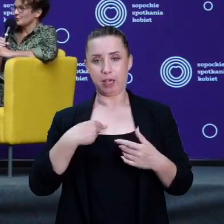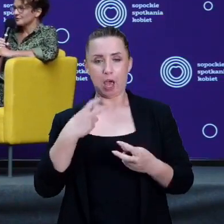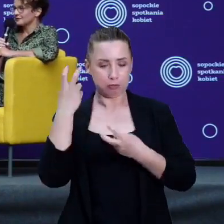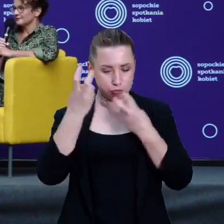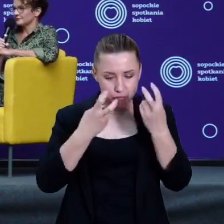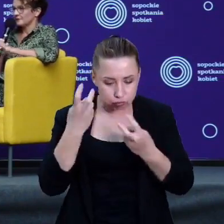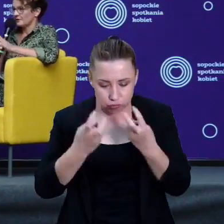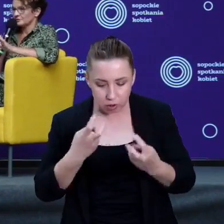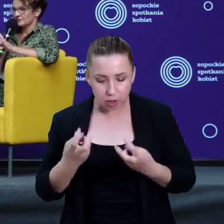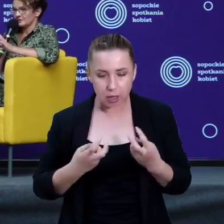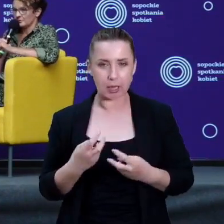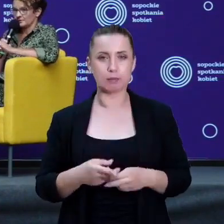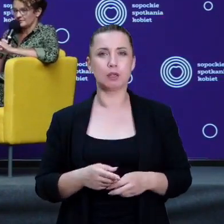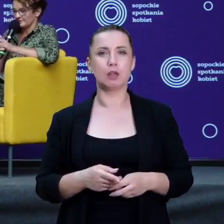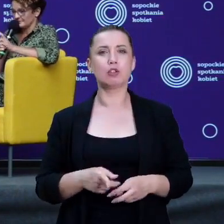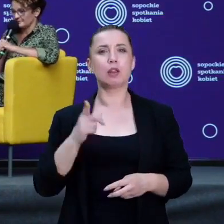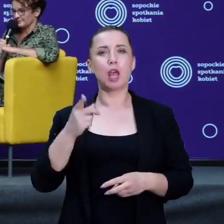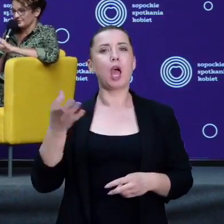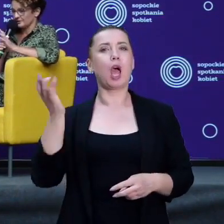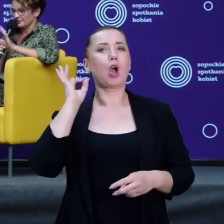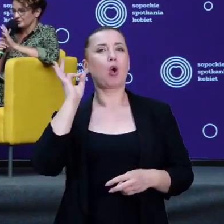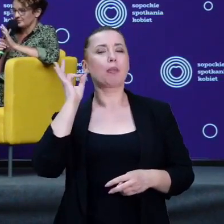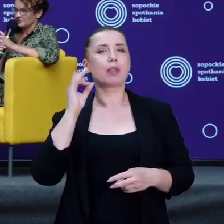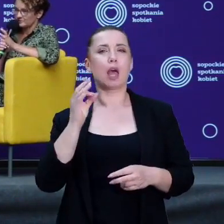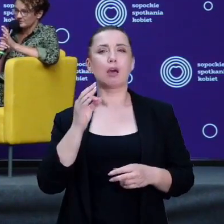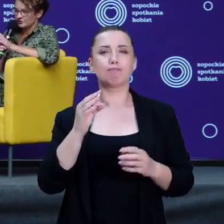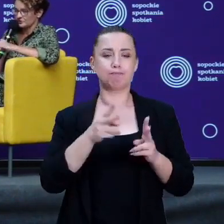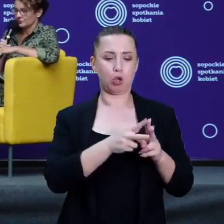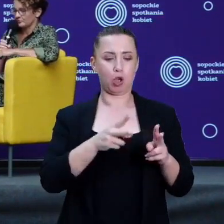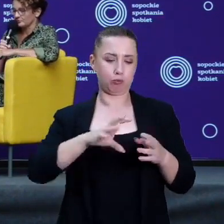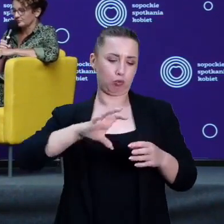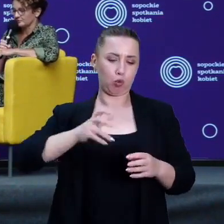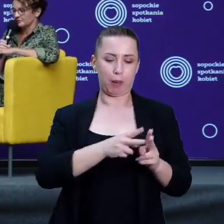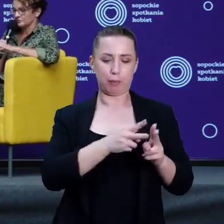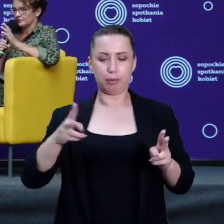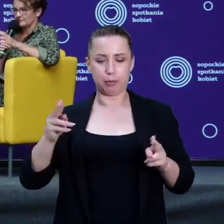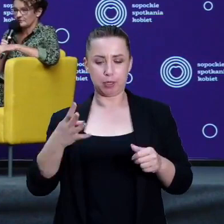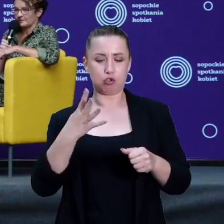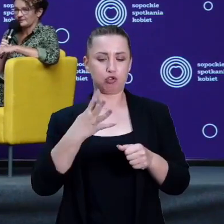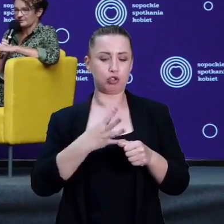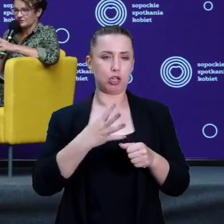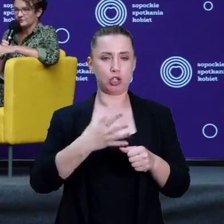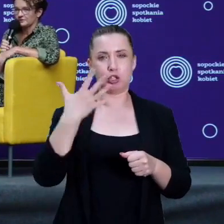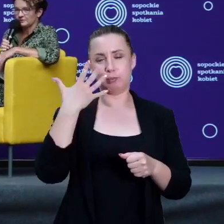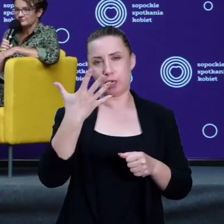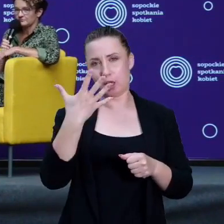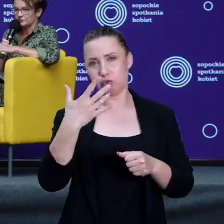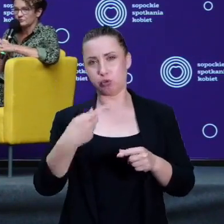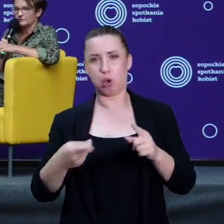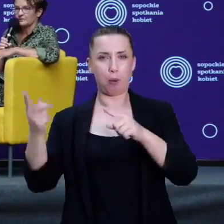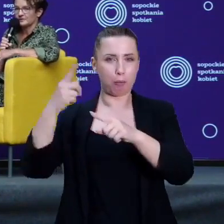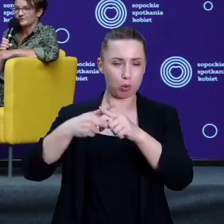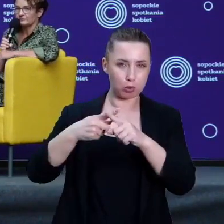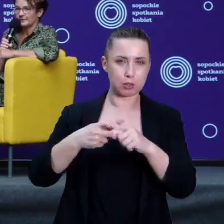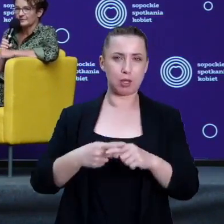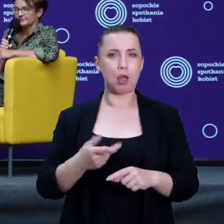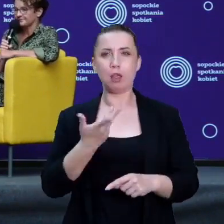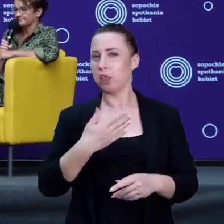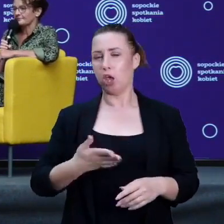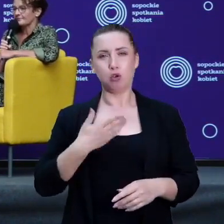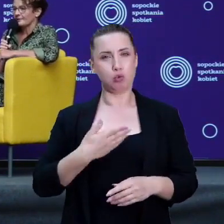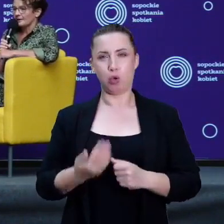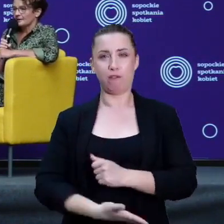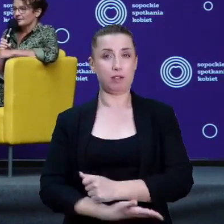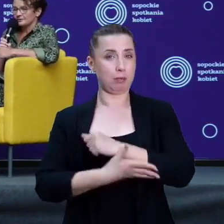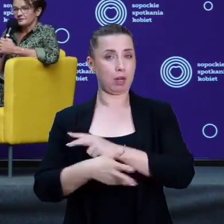ciągle odwołuję, wychodzi, że te kobiety 45-50 plus nie czują wsparcia rodziny, nie czują wsparcia w